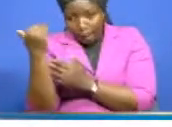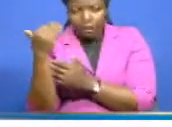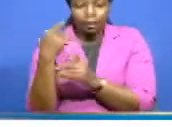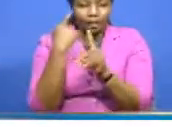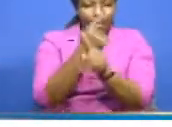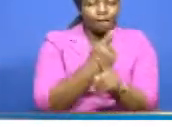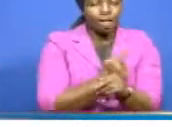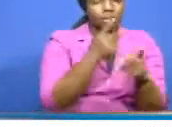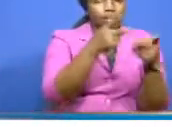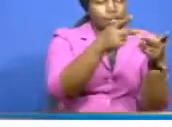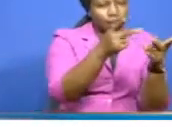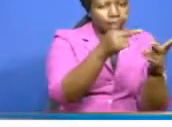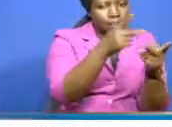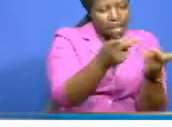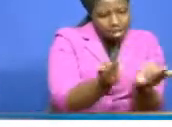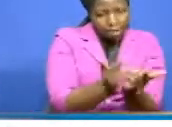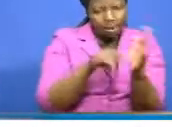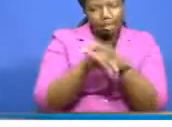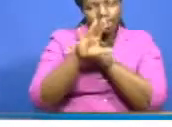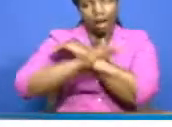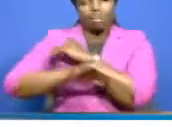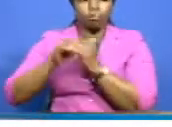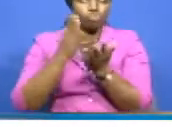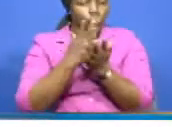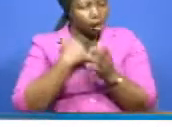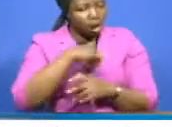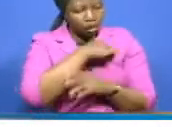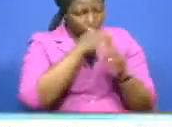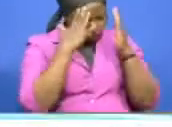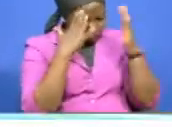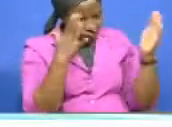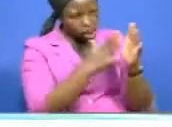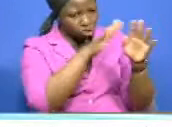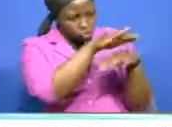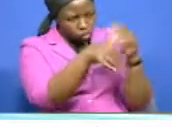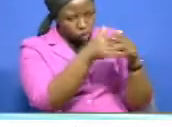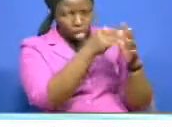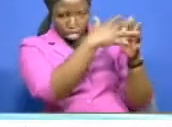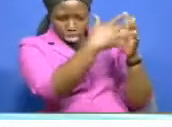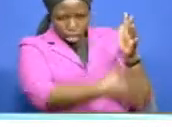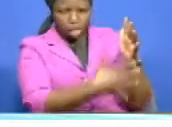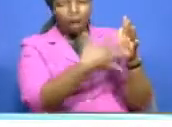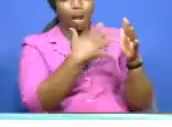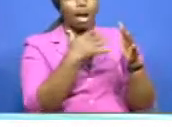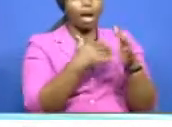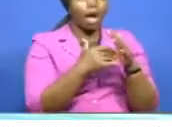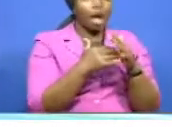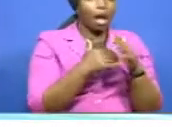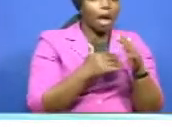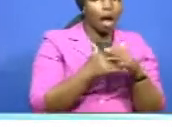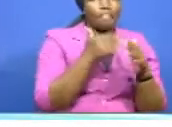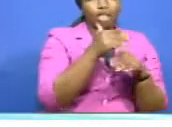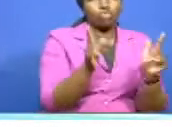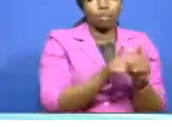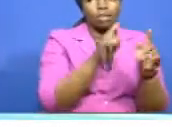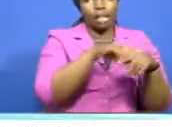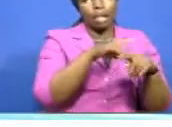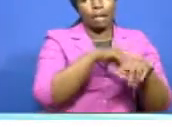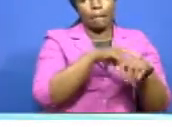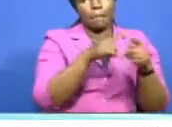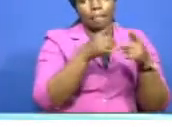humu nchini. Naam, bila shaka tutakuwa tunaangazia hayo yote baada ya muda usiokuwa mrefu, lakini kwa sasa hivi mtazamaji, ningependa tuelekee